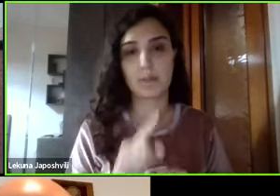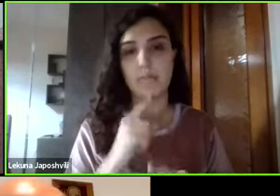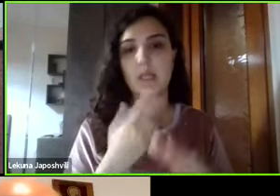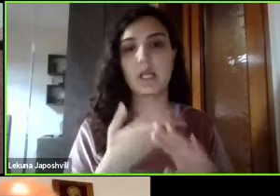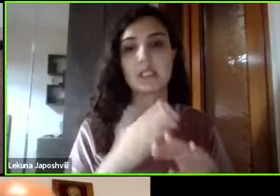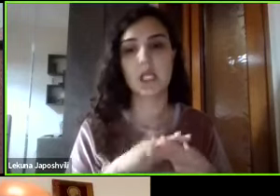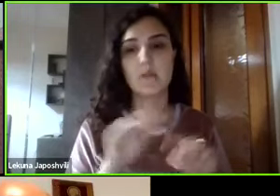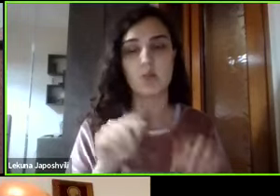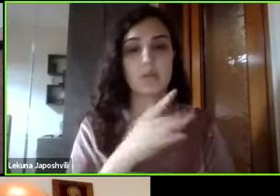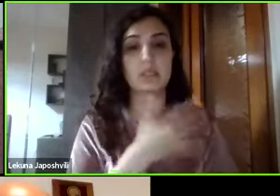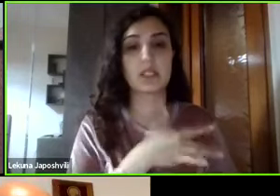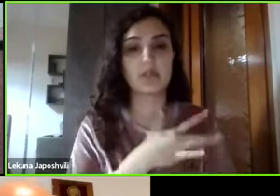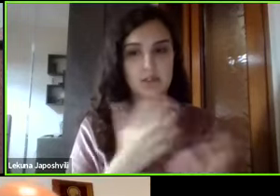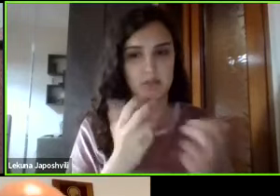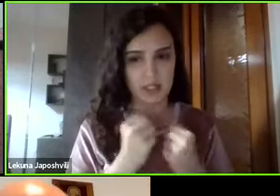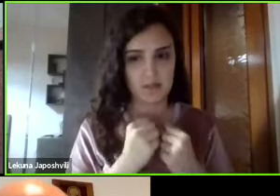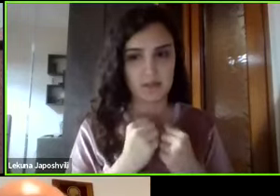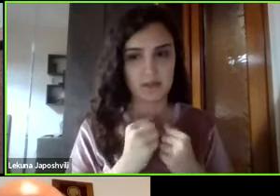გაძნელებულია ამ სერვისების მიღება.